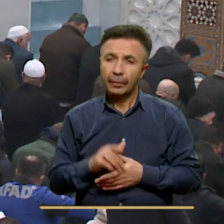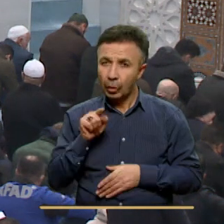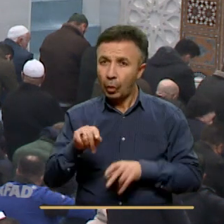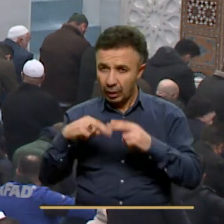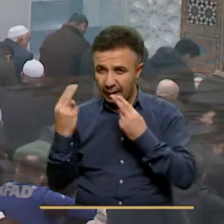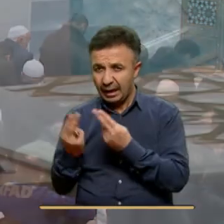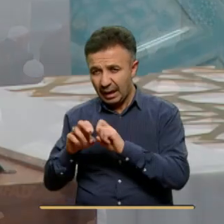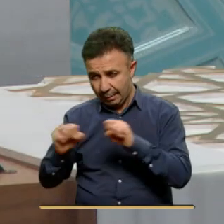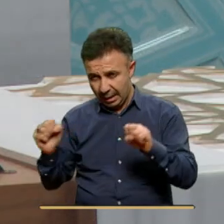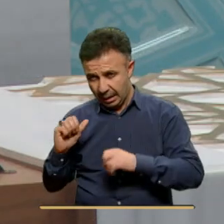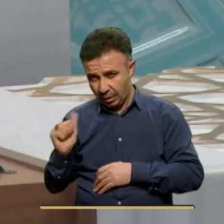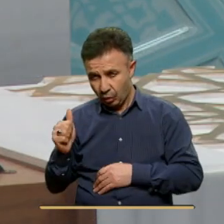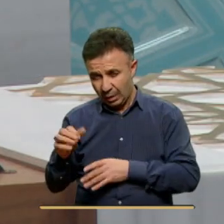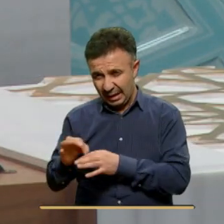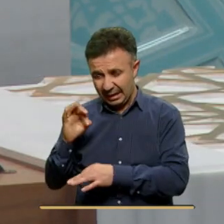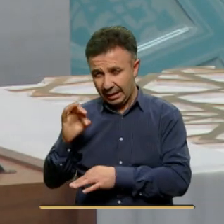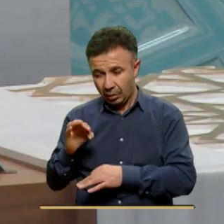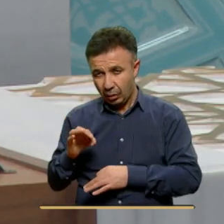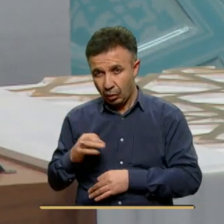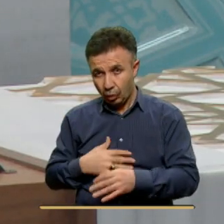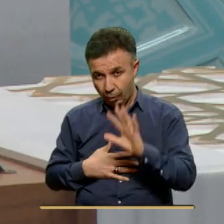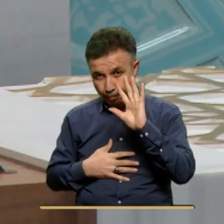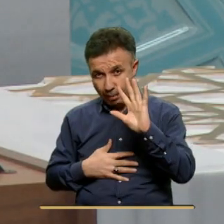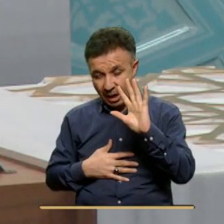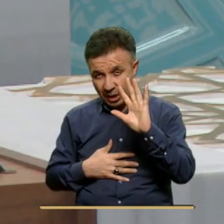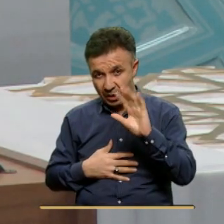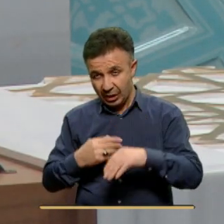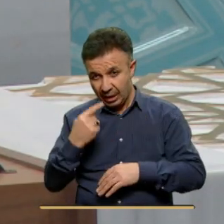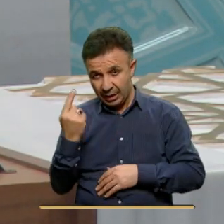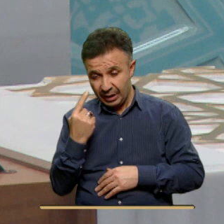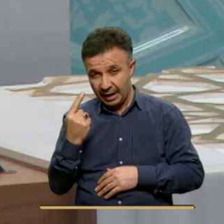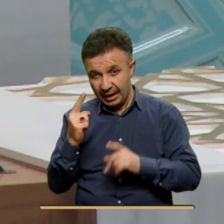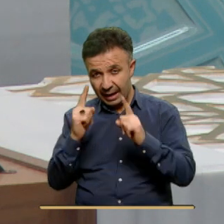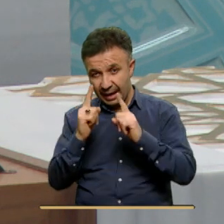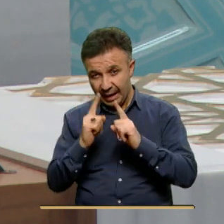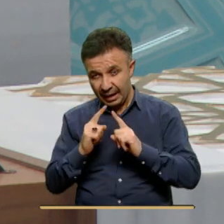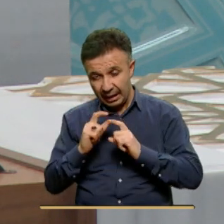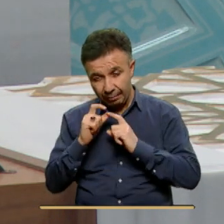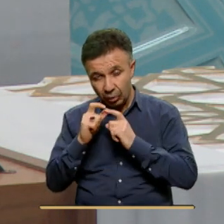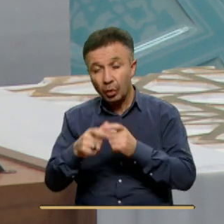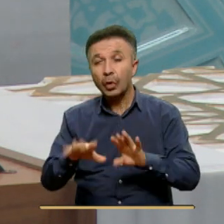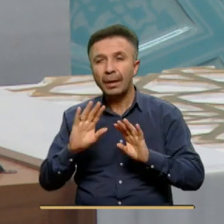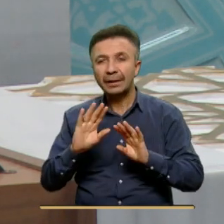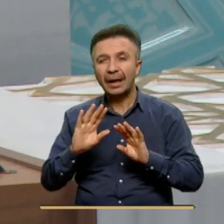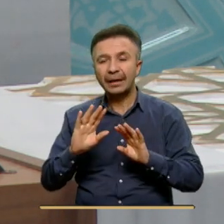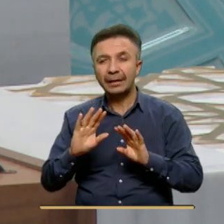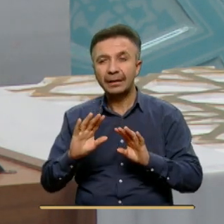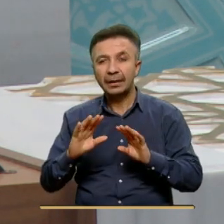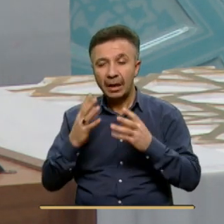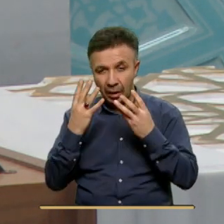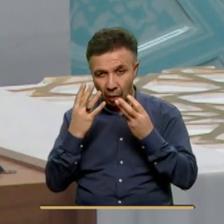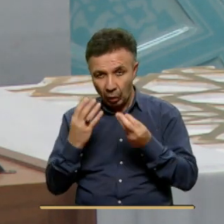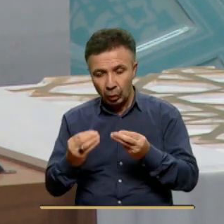gününde insan şu beş şeyin hesabını vermeden bulunduğu yerden bir adım